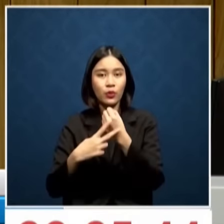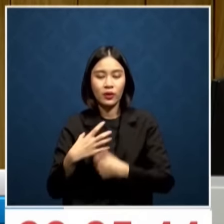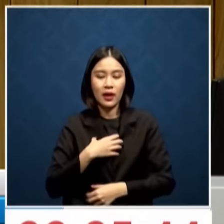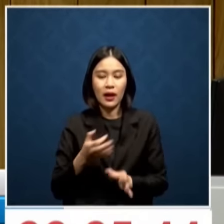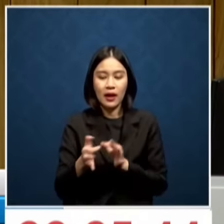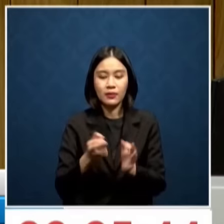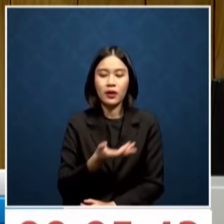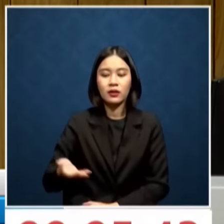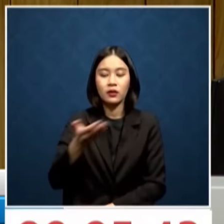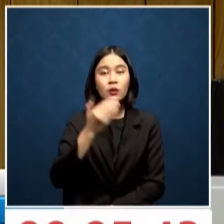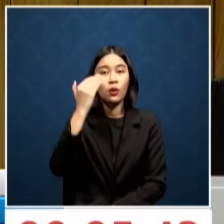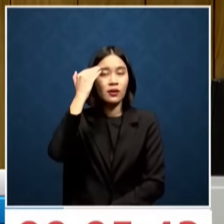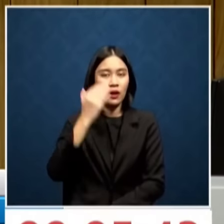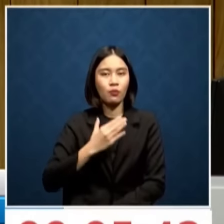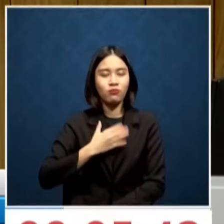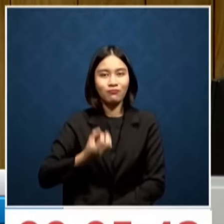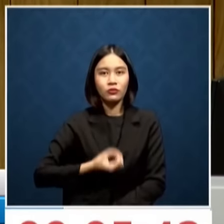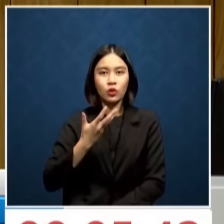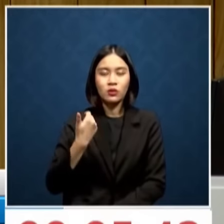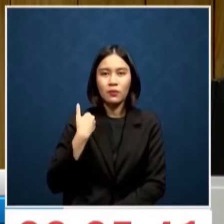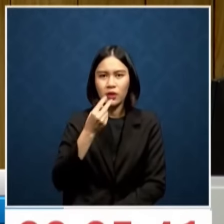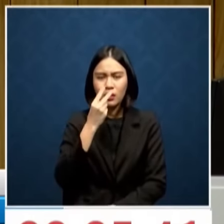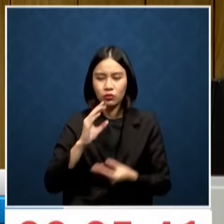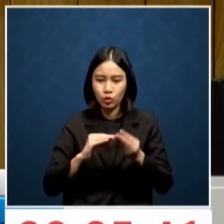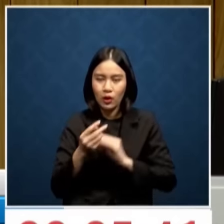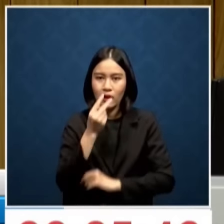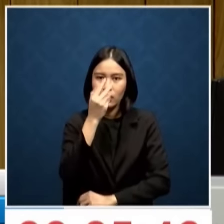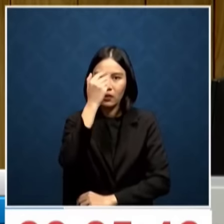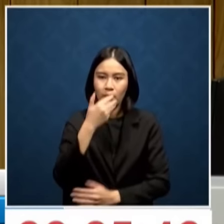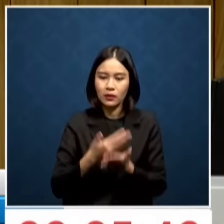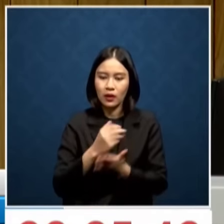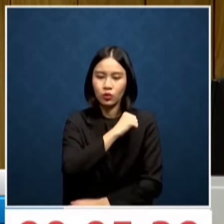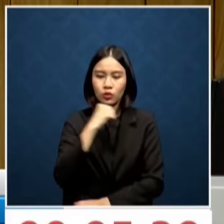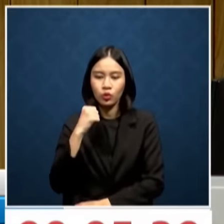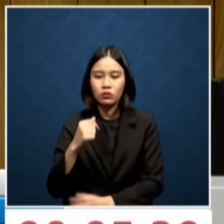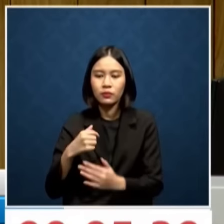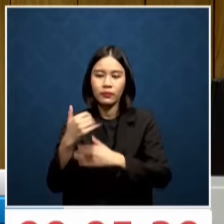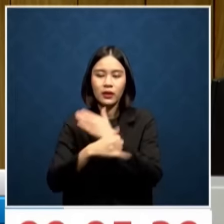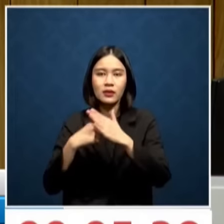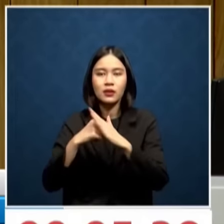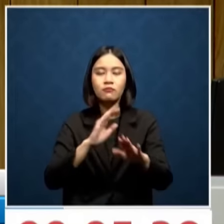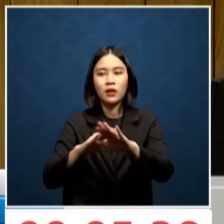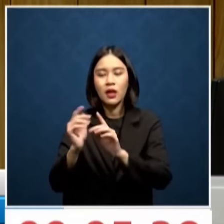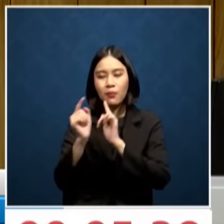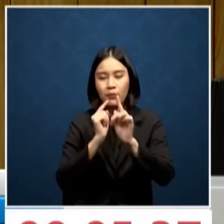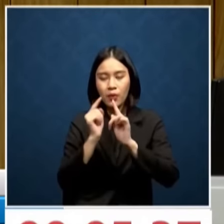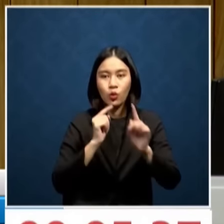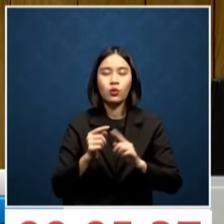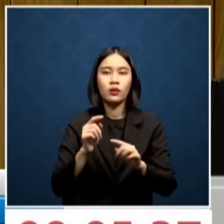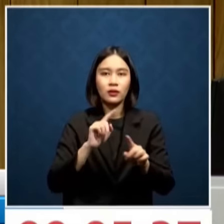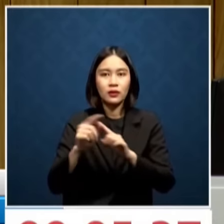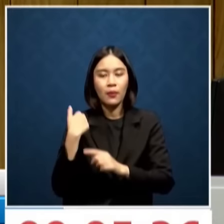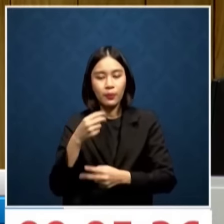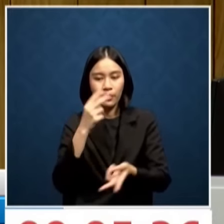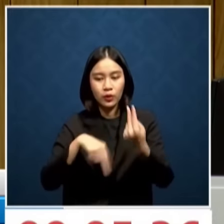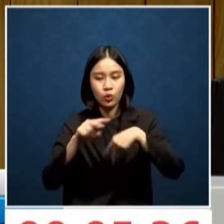ชี้แจงให้ท่านทั้งหลายฟังว่าผมเองก็ตกใจเราเห็นตัวเลขเฮ้ยเราไม่ขาดดุลจีนเยอะอย่างนี้ก็เรียกจีนมาคุยเขาบอกเฮ้ยส่วนใหญ่เขาลงไป